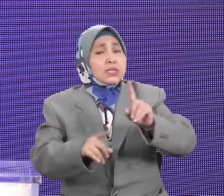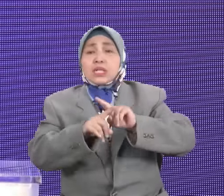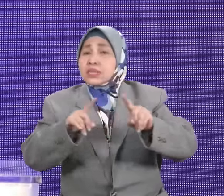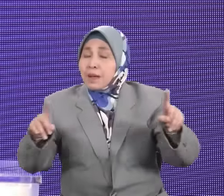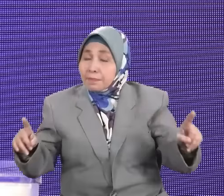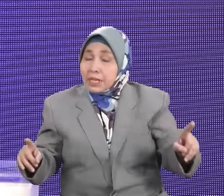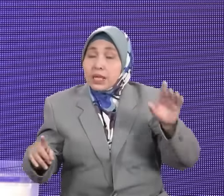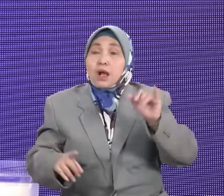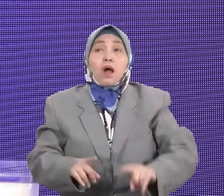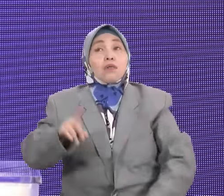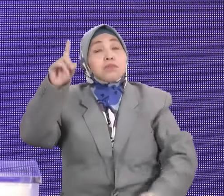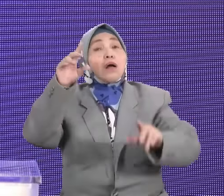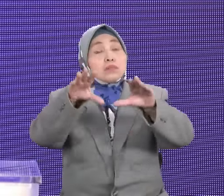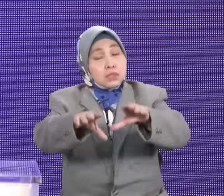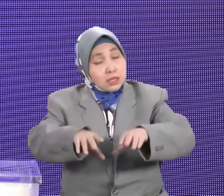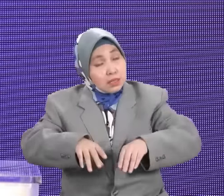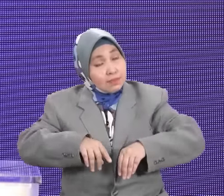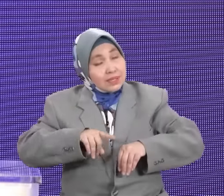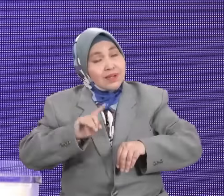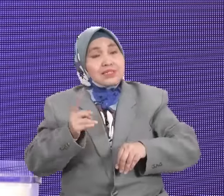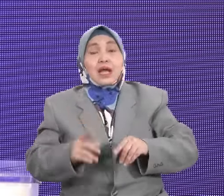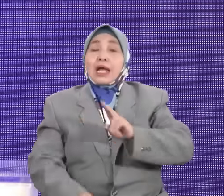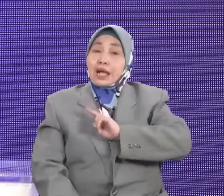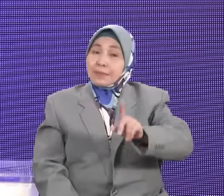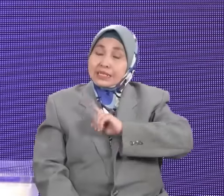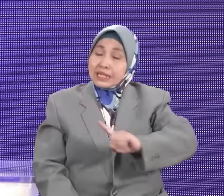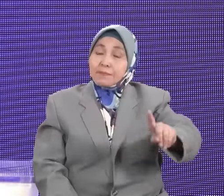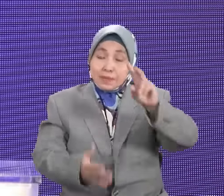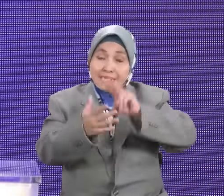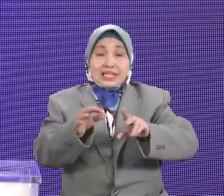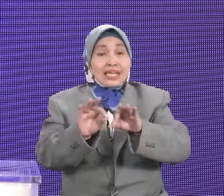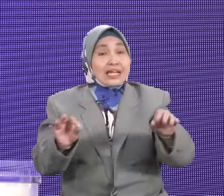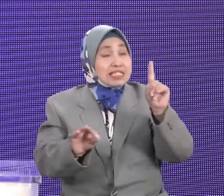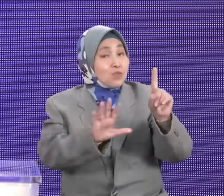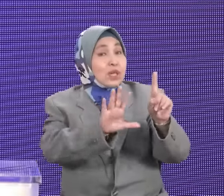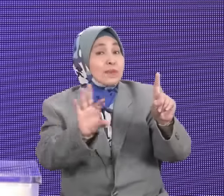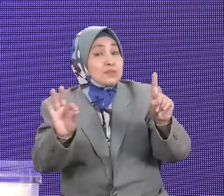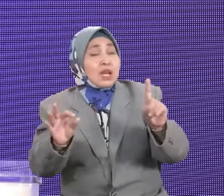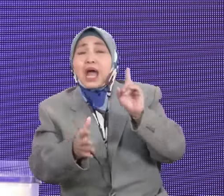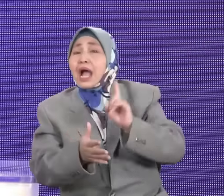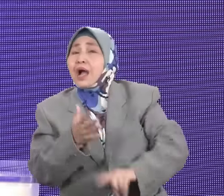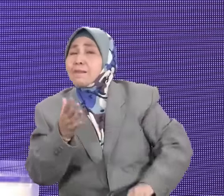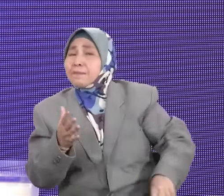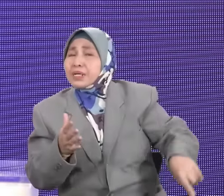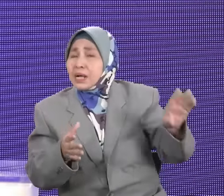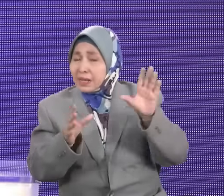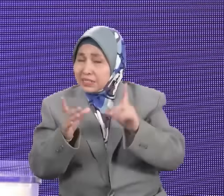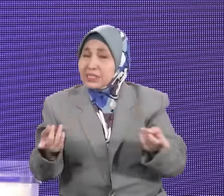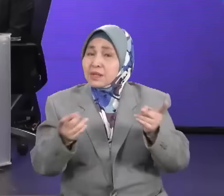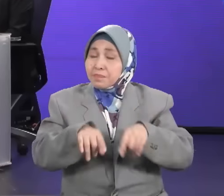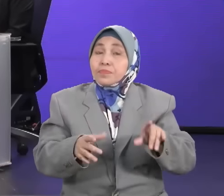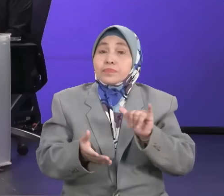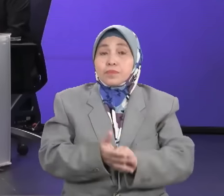yang Allah ikhtiraf adalah agama Islam kita baca ayat 159 untuk mengetahui apakah peristiwa ini